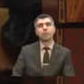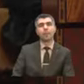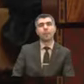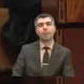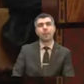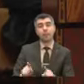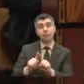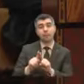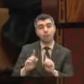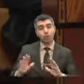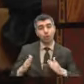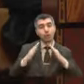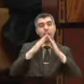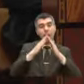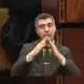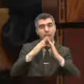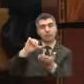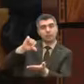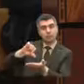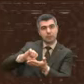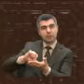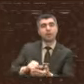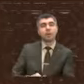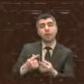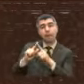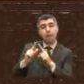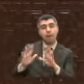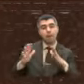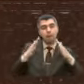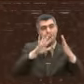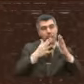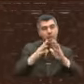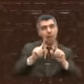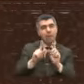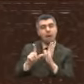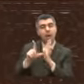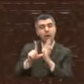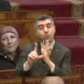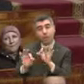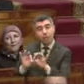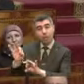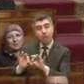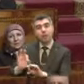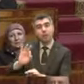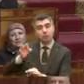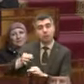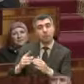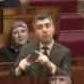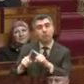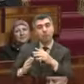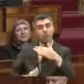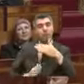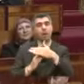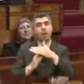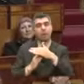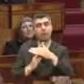جبل لشقريش خاصة للشروط البيئية والقانونية، وهل من إجراءات عملية للحد من معاناة